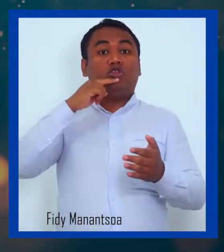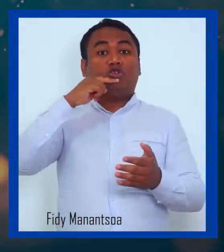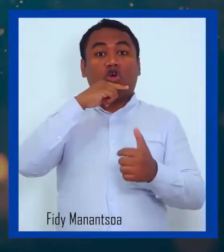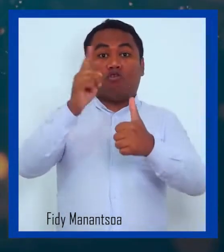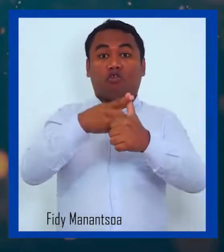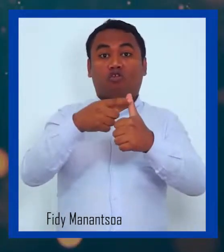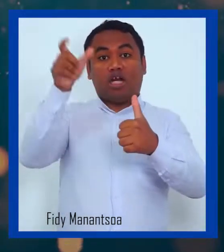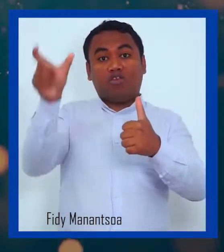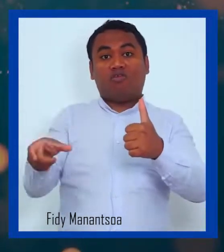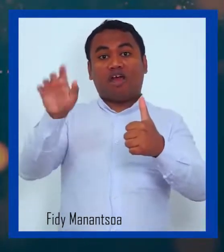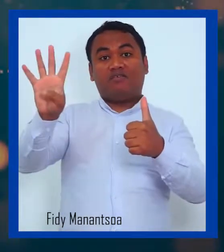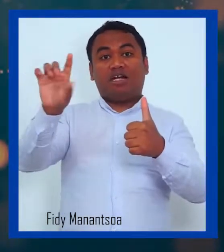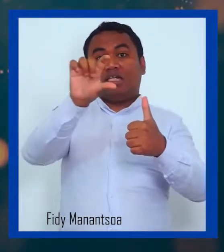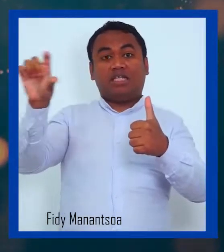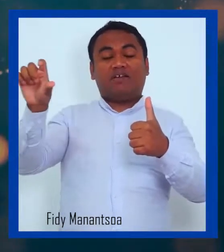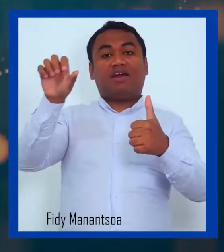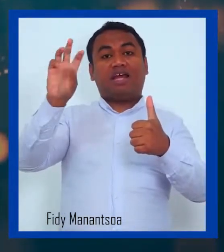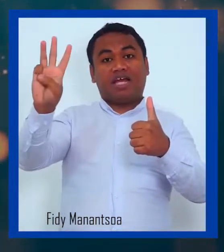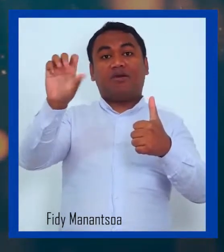any amin'ny Jaona